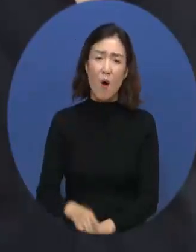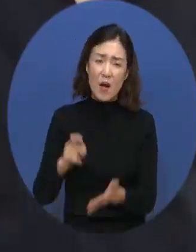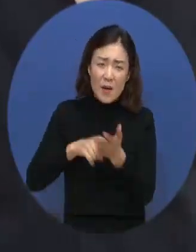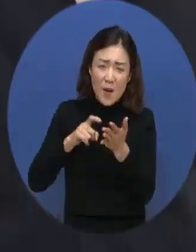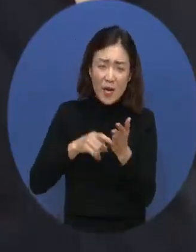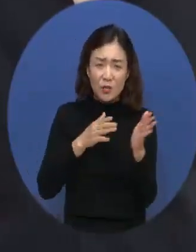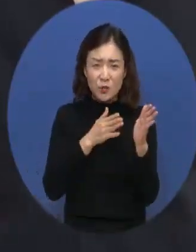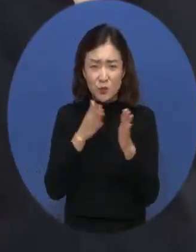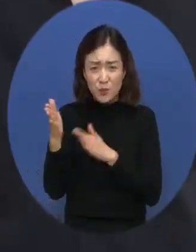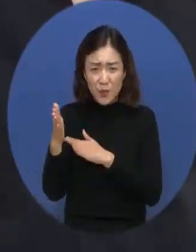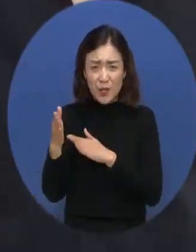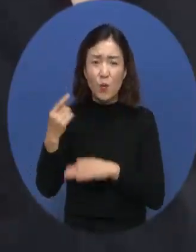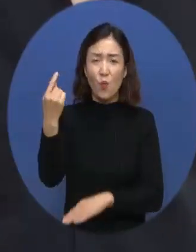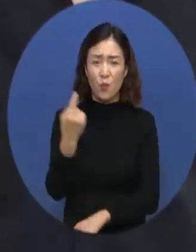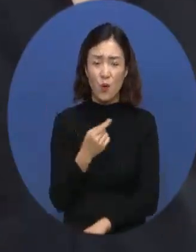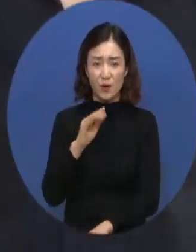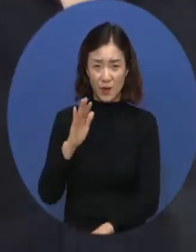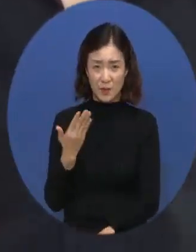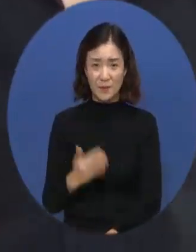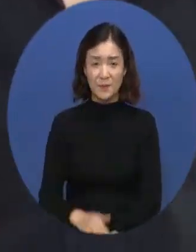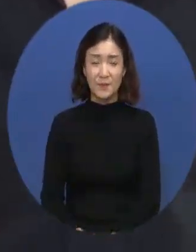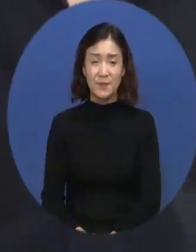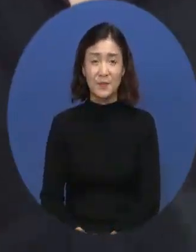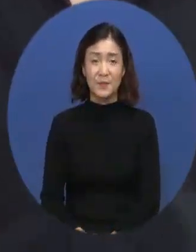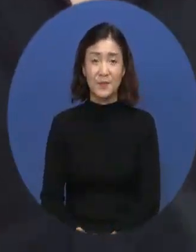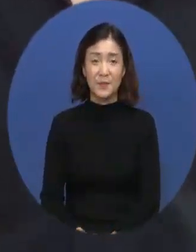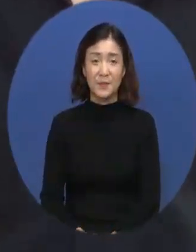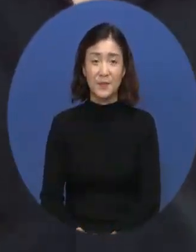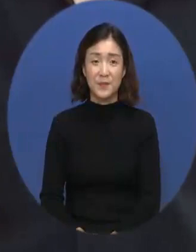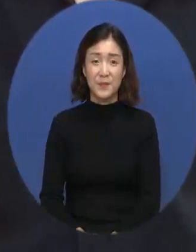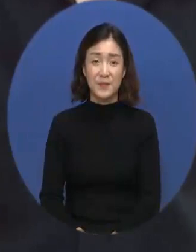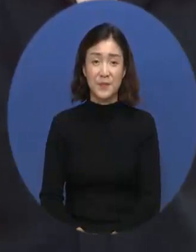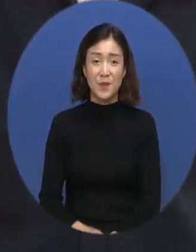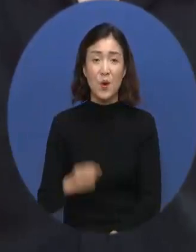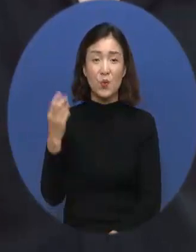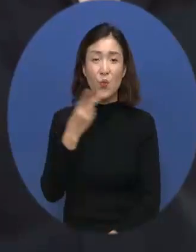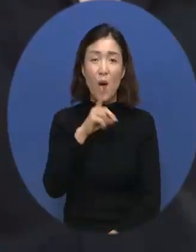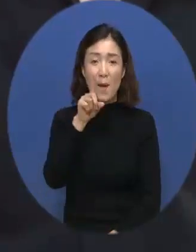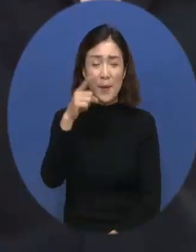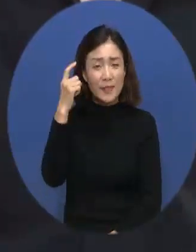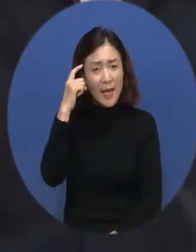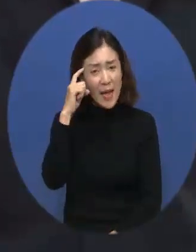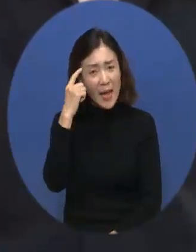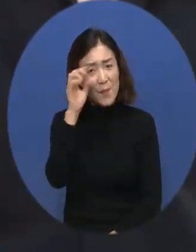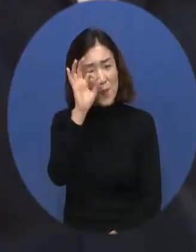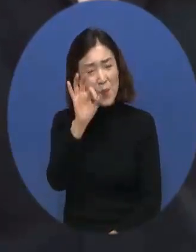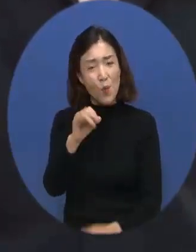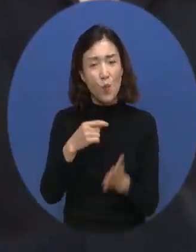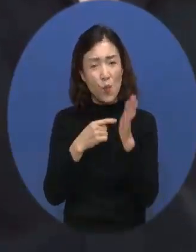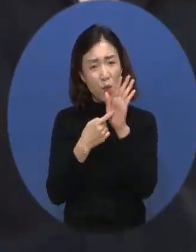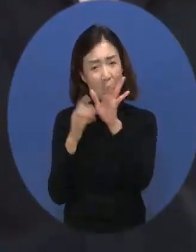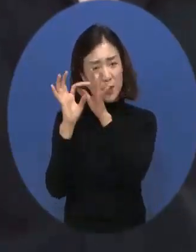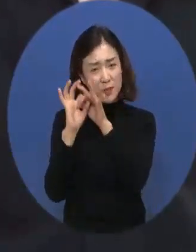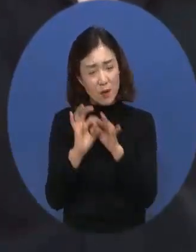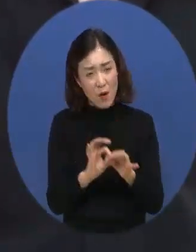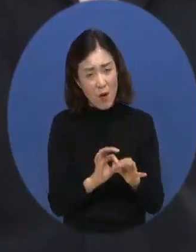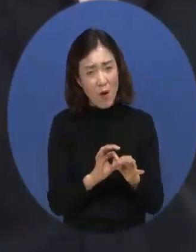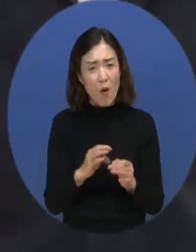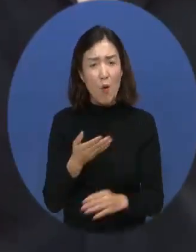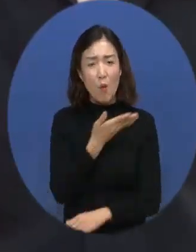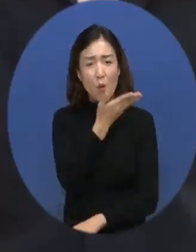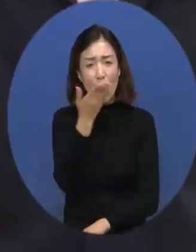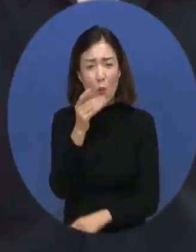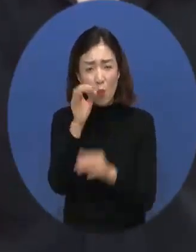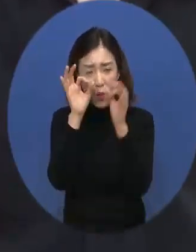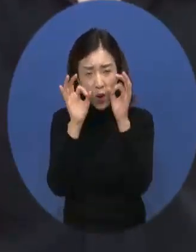준비를 해가지고 이제 이곳에 내려오게 되었습니다. 또 한번 생각해보면 공연하면서 이제 관객분들 보니까